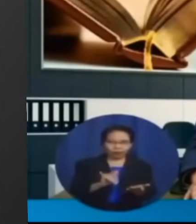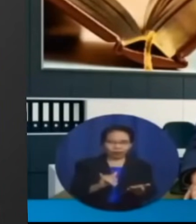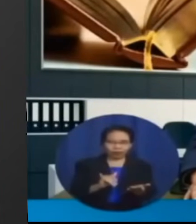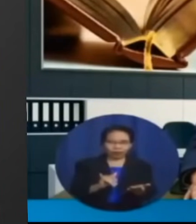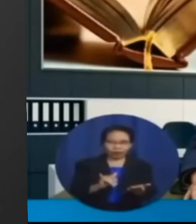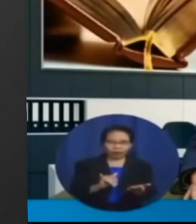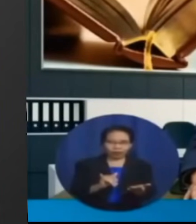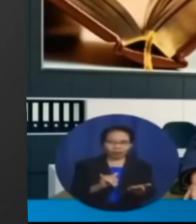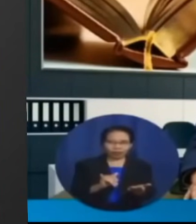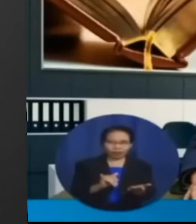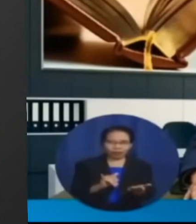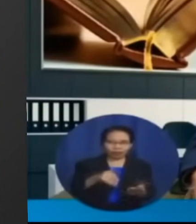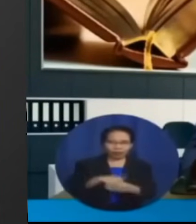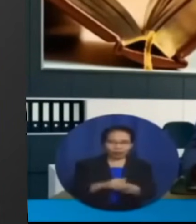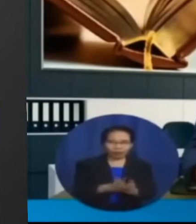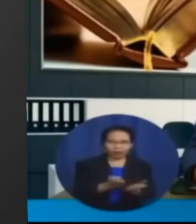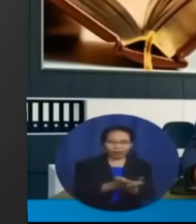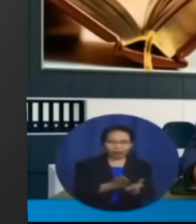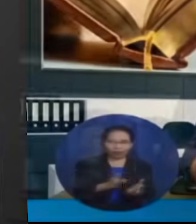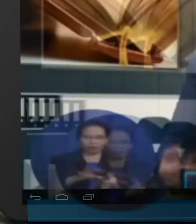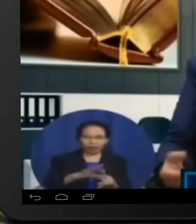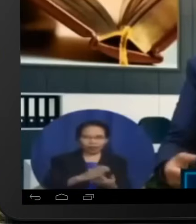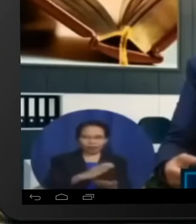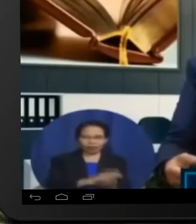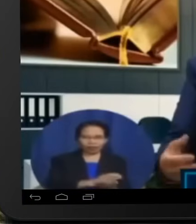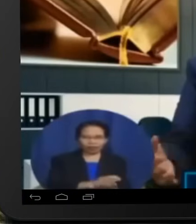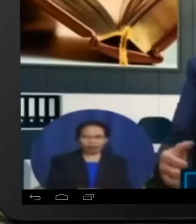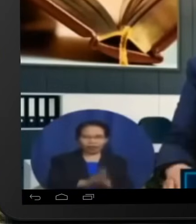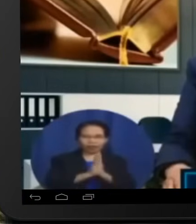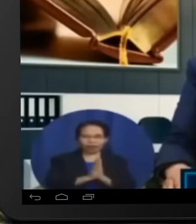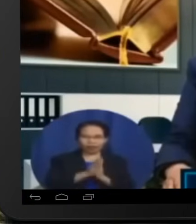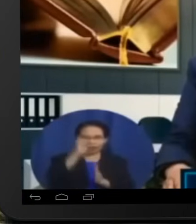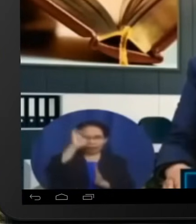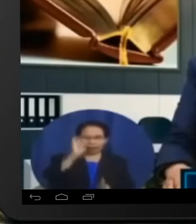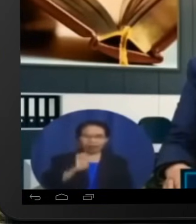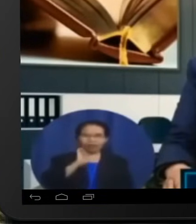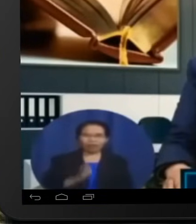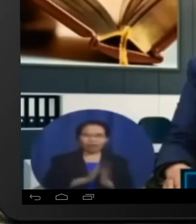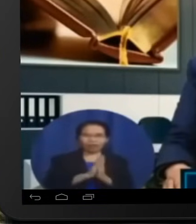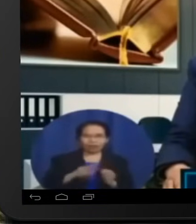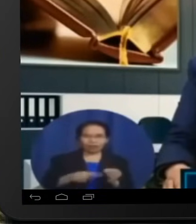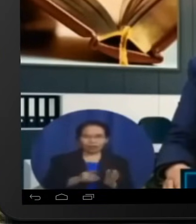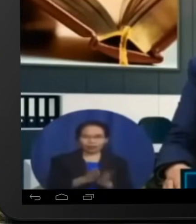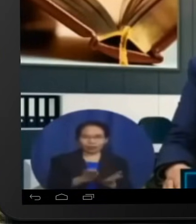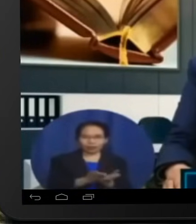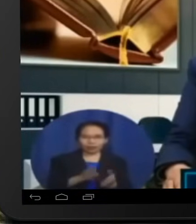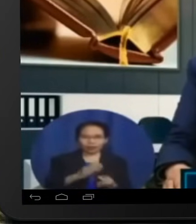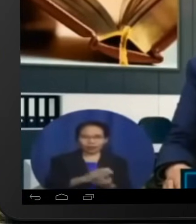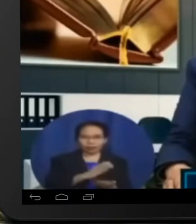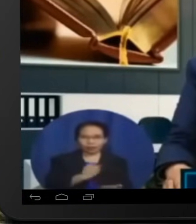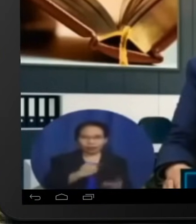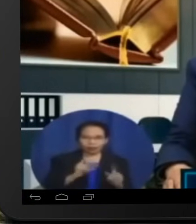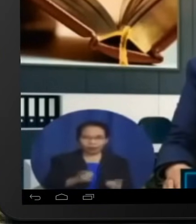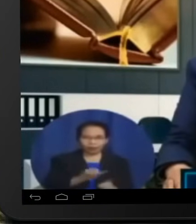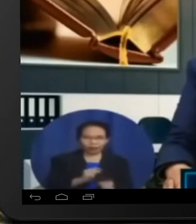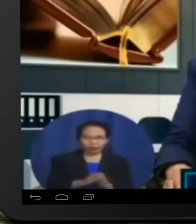Biblia? Eh syempre, sasagot ako. Biblia, tinanong niya, di Biblia ang isasagot ko. Eh wala naman purgatorio kasi